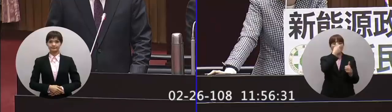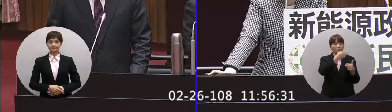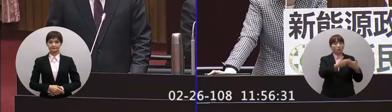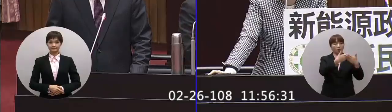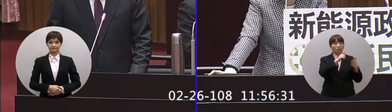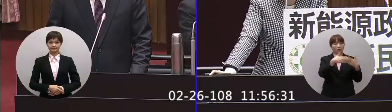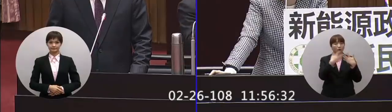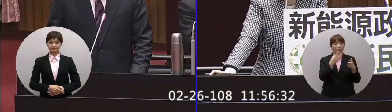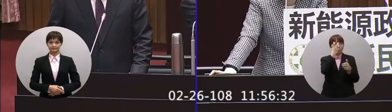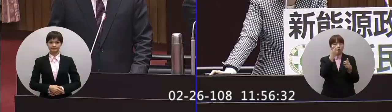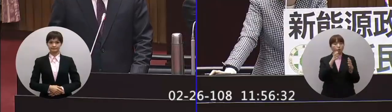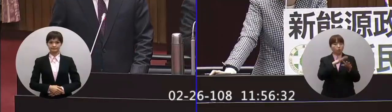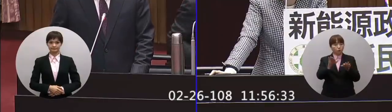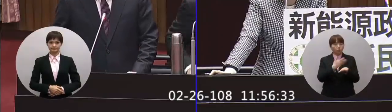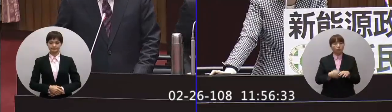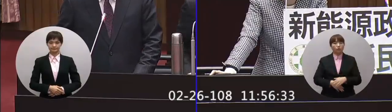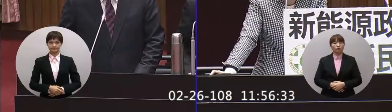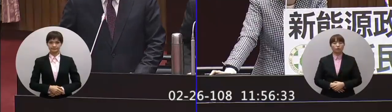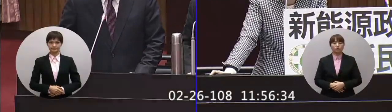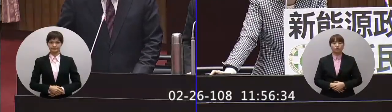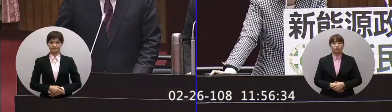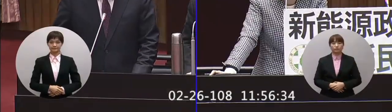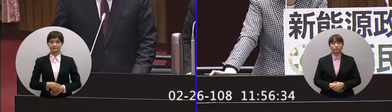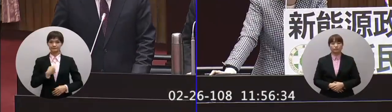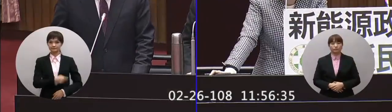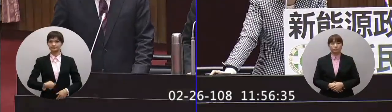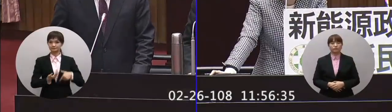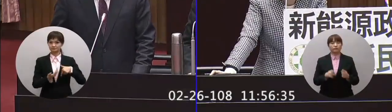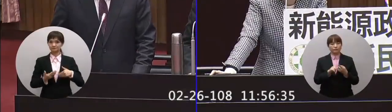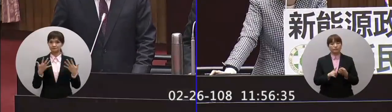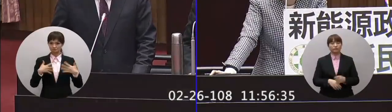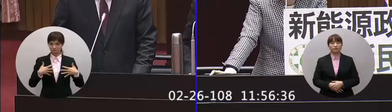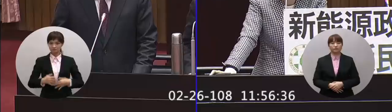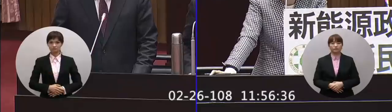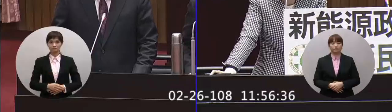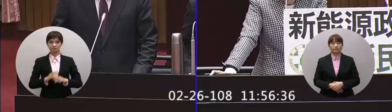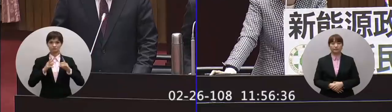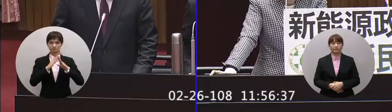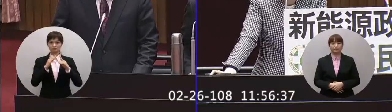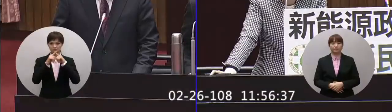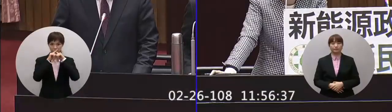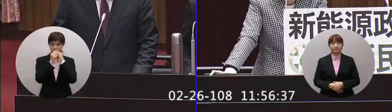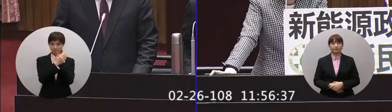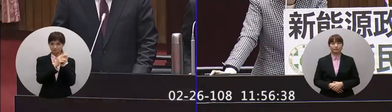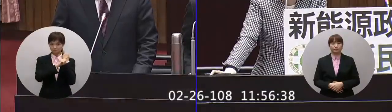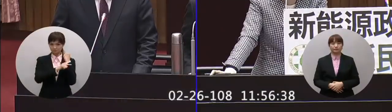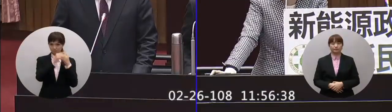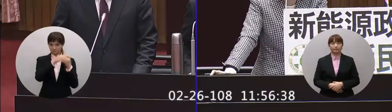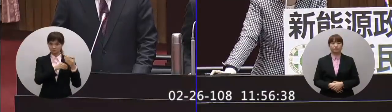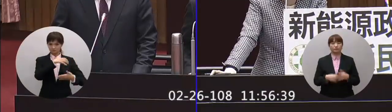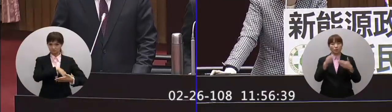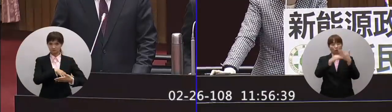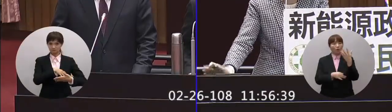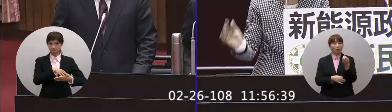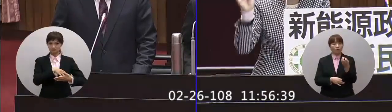谁要不要管他？会不会管？ 这个是身份的问题啊， 对， 在这个国家机密保护法里面所规范的， 没有